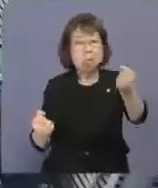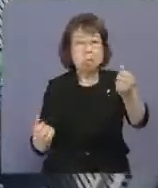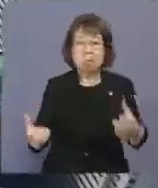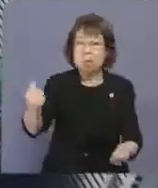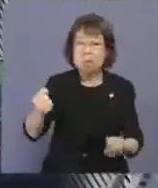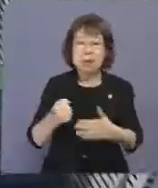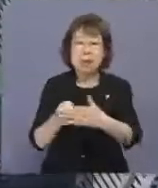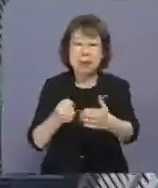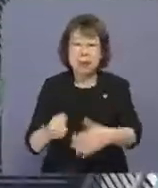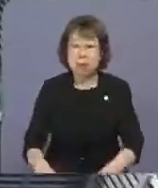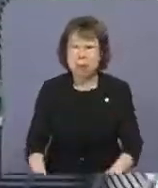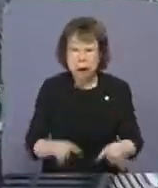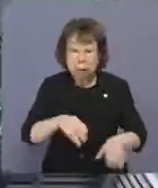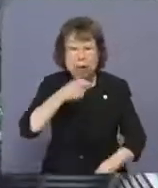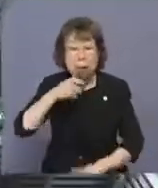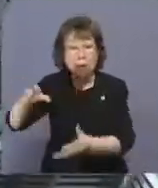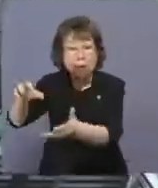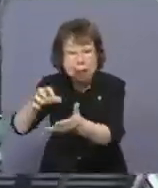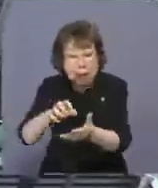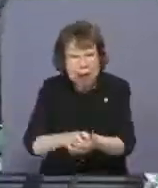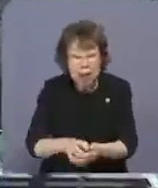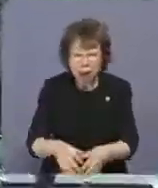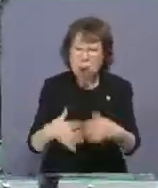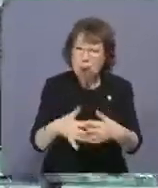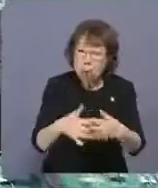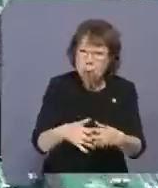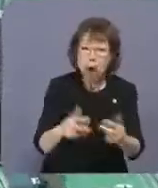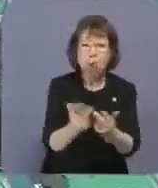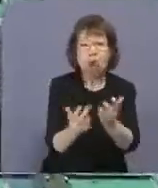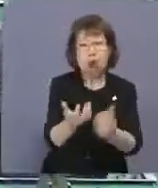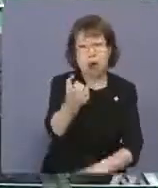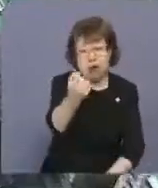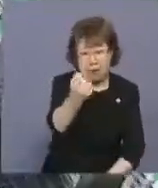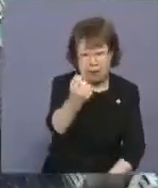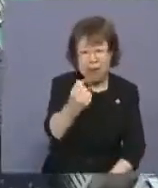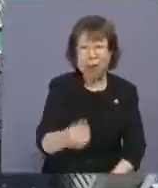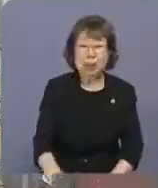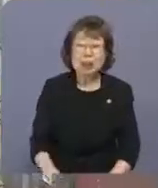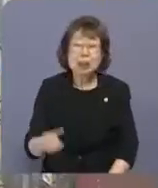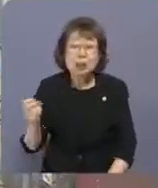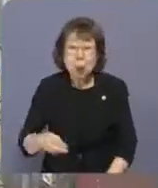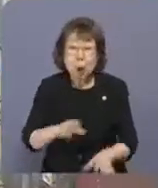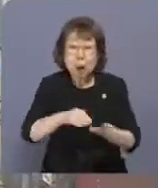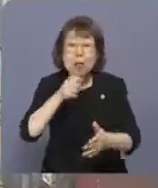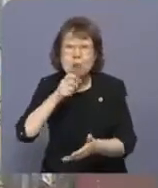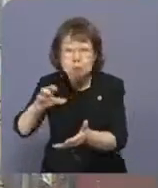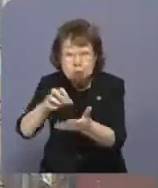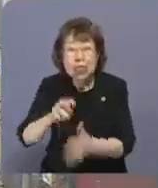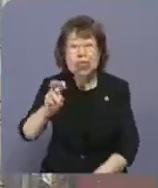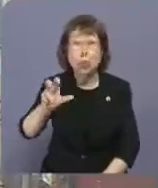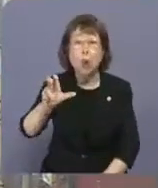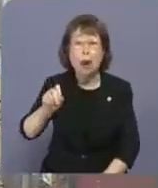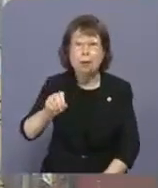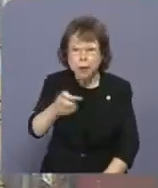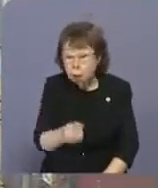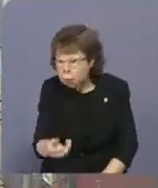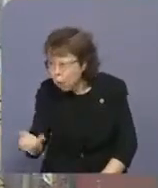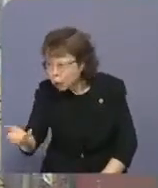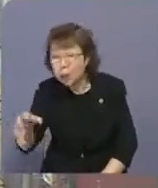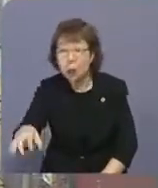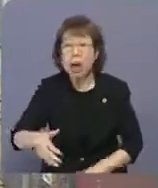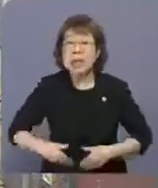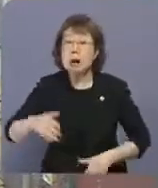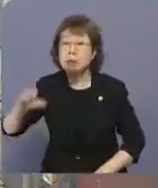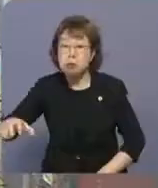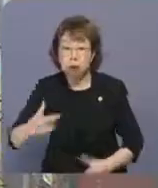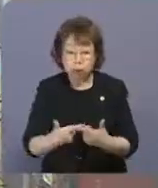겁니다. 바닷물을 끌어오르는 해수 펌프 시설은 북항 허치슨 부두에 지어져 있고요. 바닷물 25만 톤을 방류하는 방류 시설은